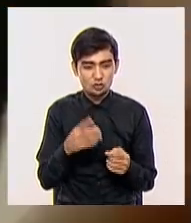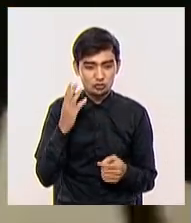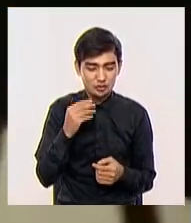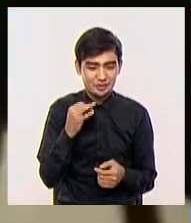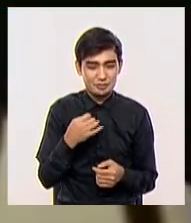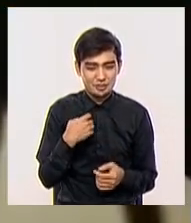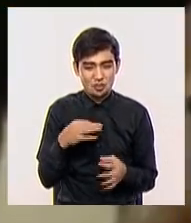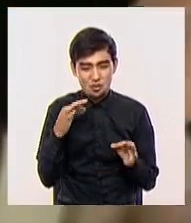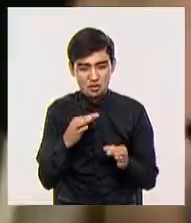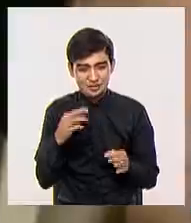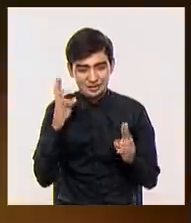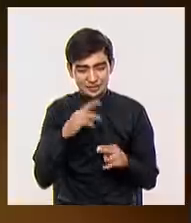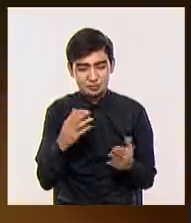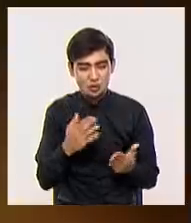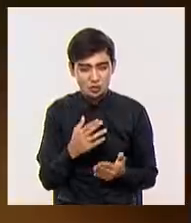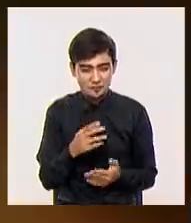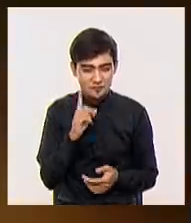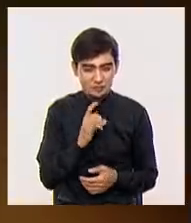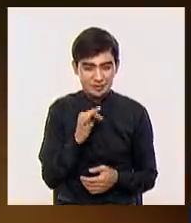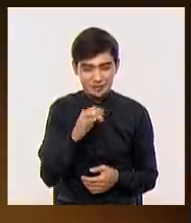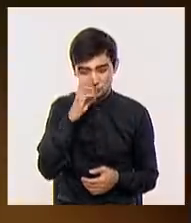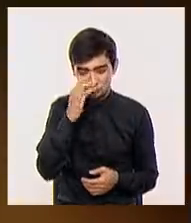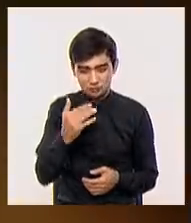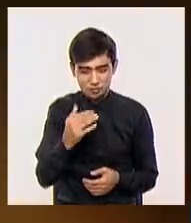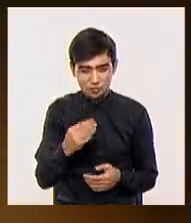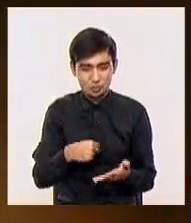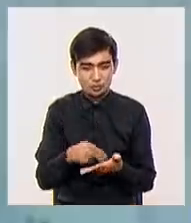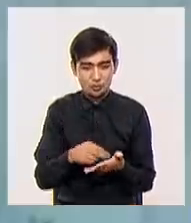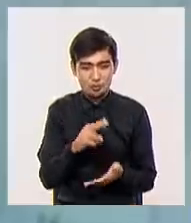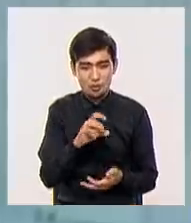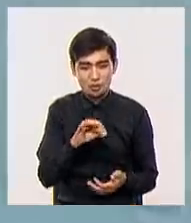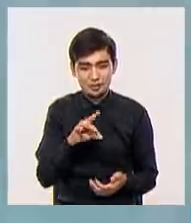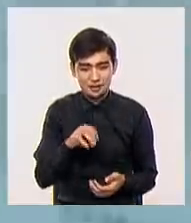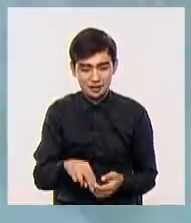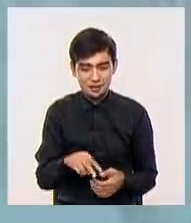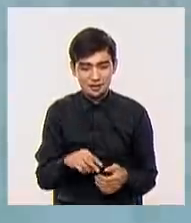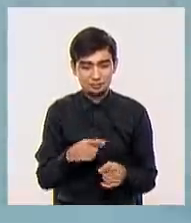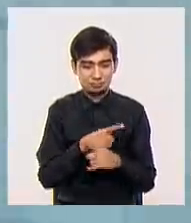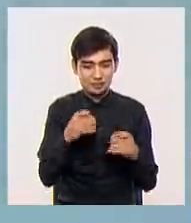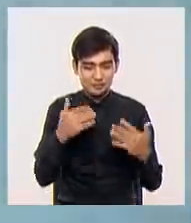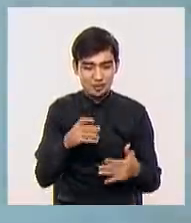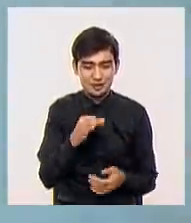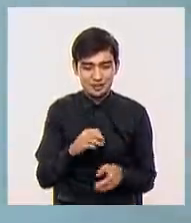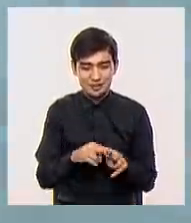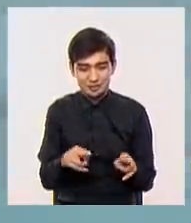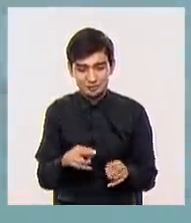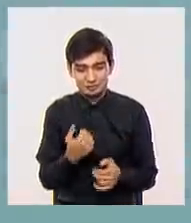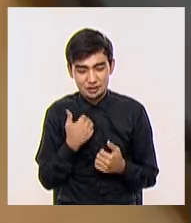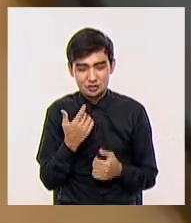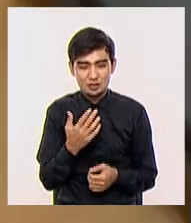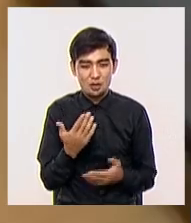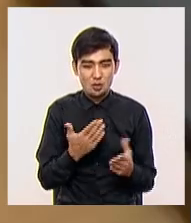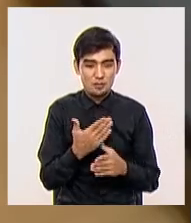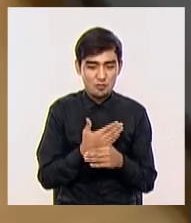көлемін білмейміз дейді мамандар. Айтуларынша, қазір тек мемлекеттік сатып алулар порталында конкурс жариялап қойған. Сондықтан бұл тәжірибенің қандай